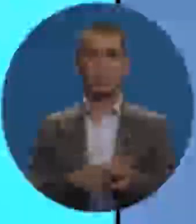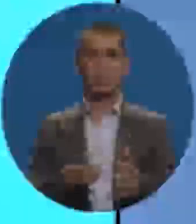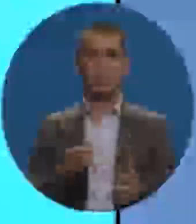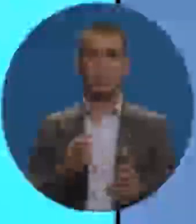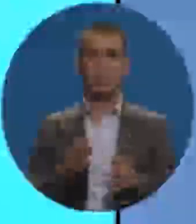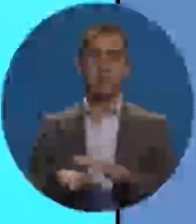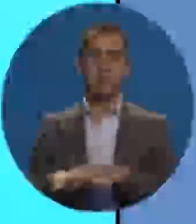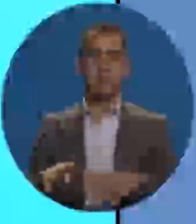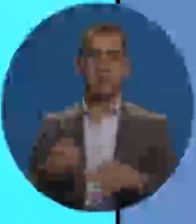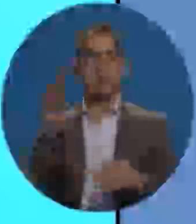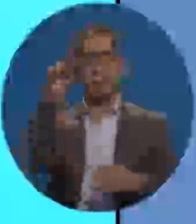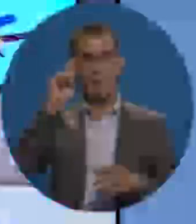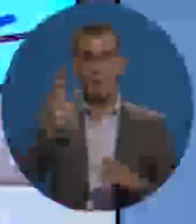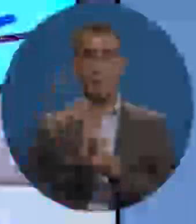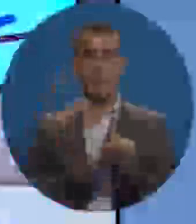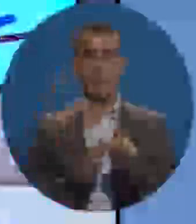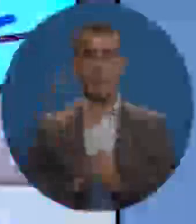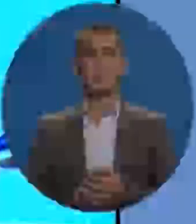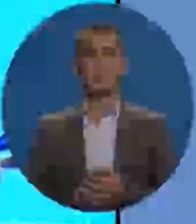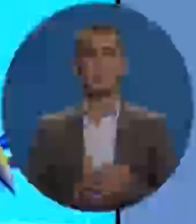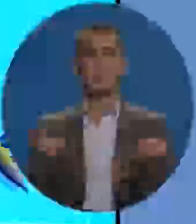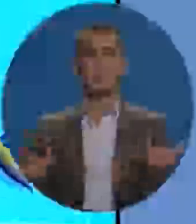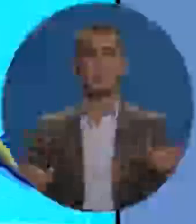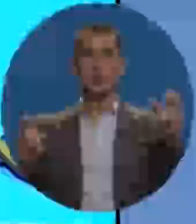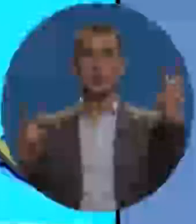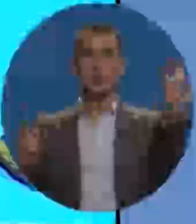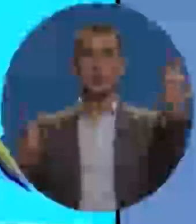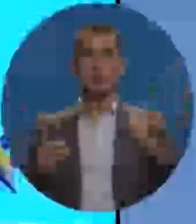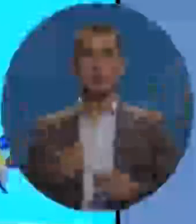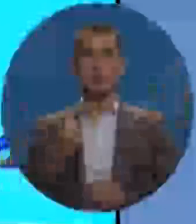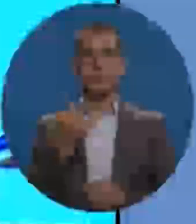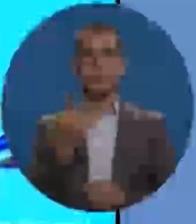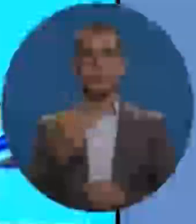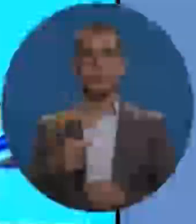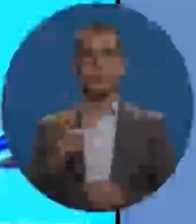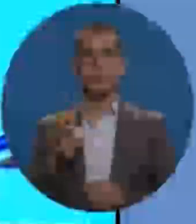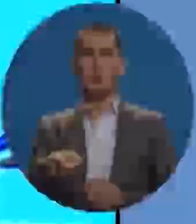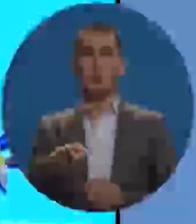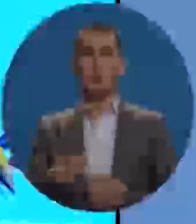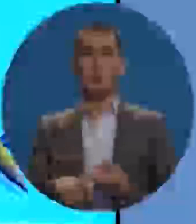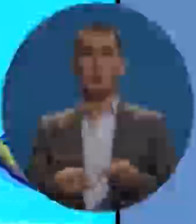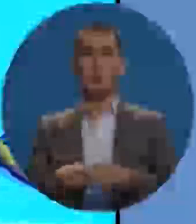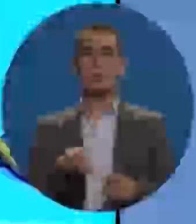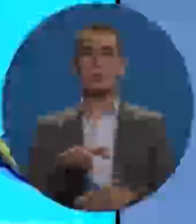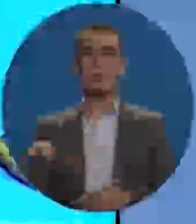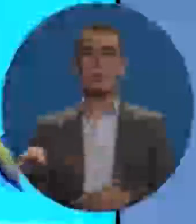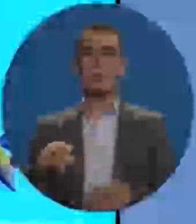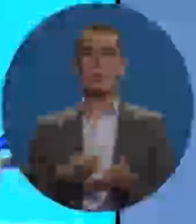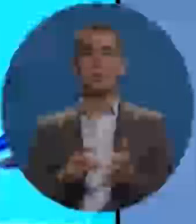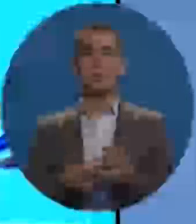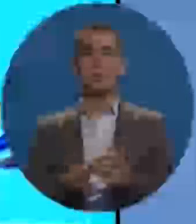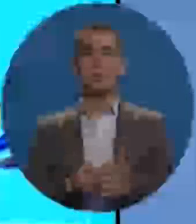математика сабағын басылаймыз. Бүгінгі темамыз бірліклер, мұңлықлар, миллионлар